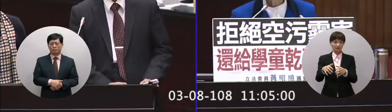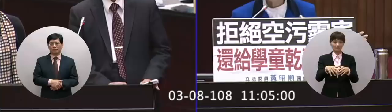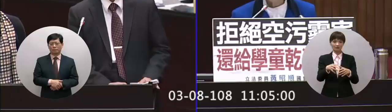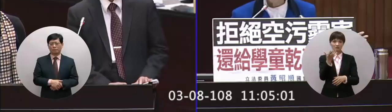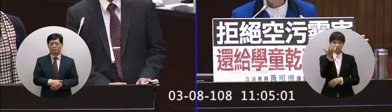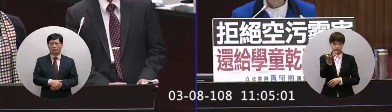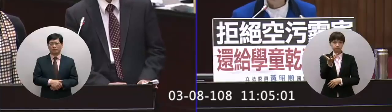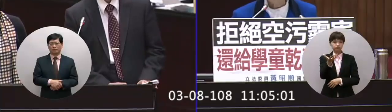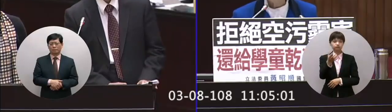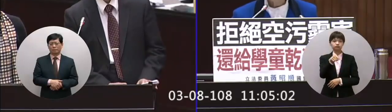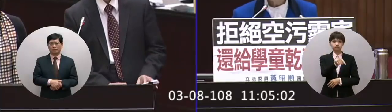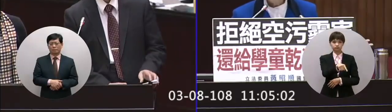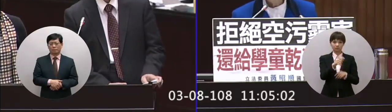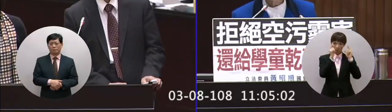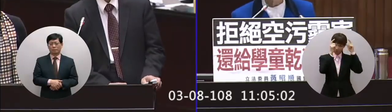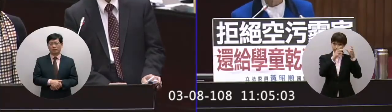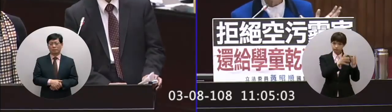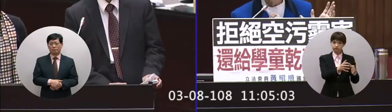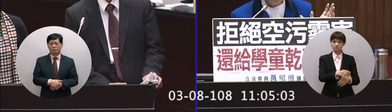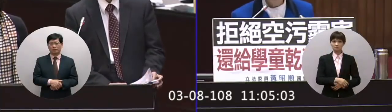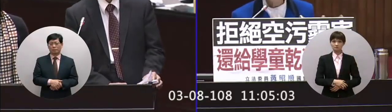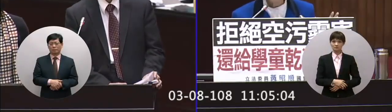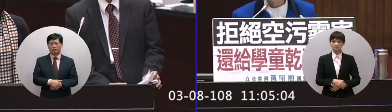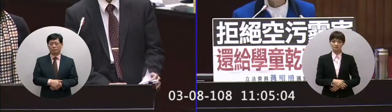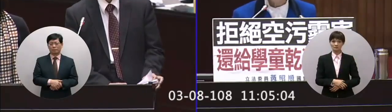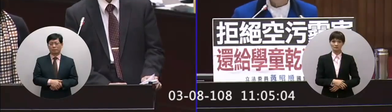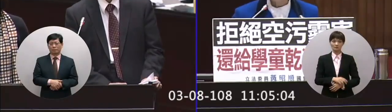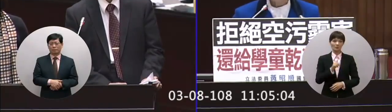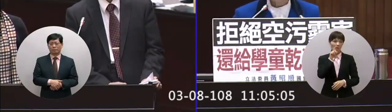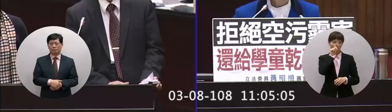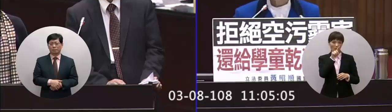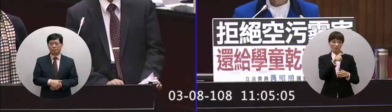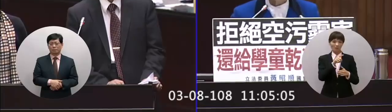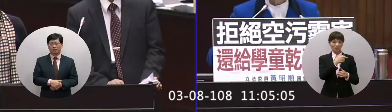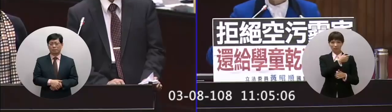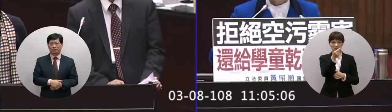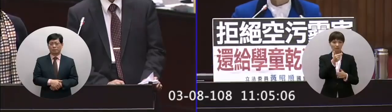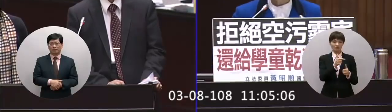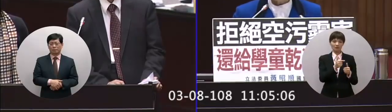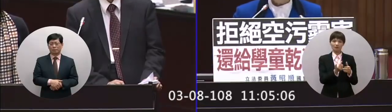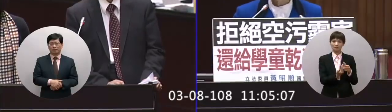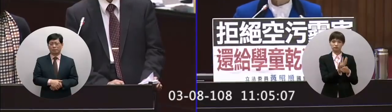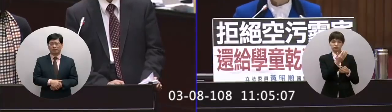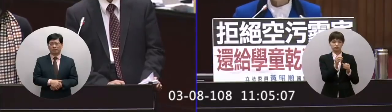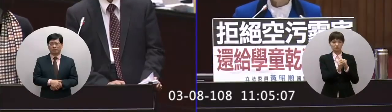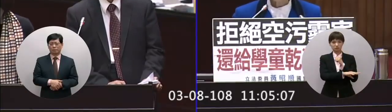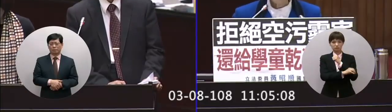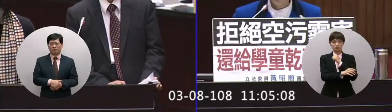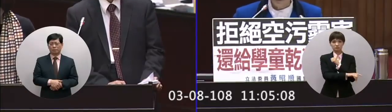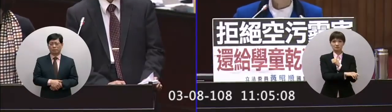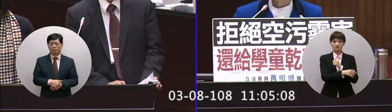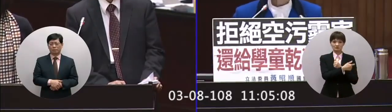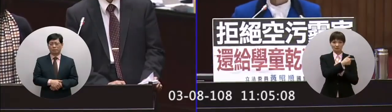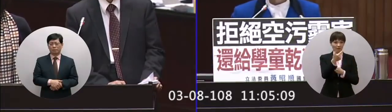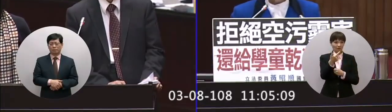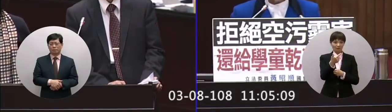用会在发电，让全台湾的经济往上走，这是几十年来高雄的